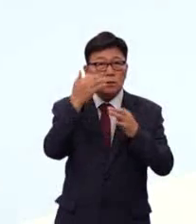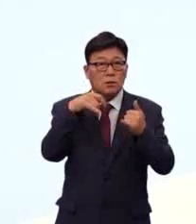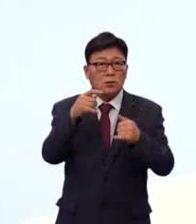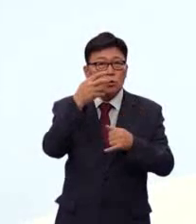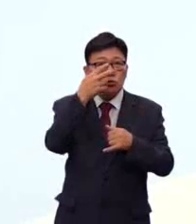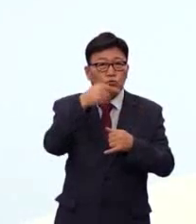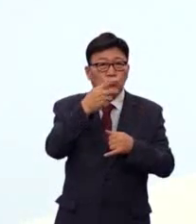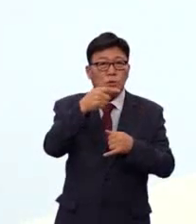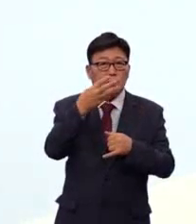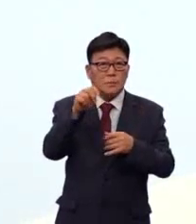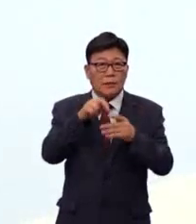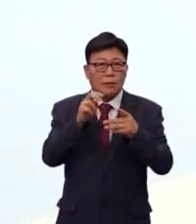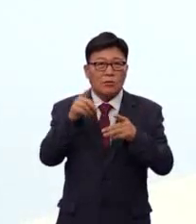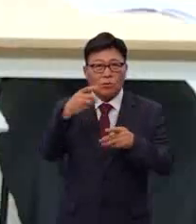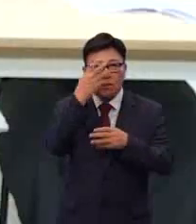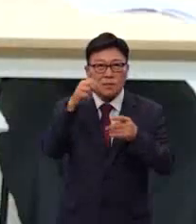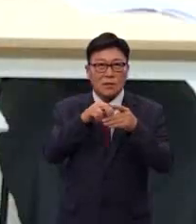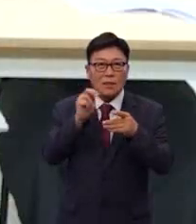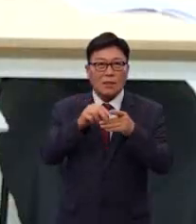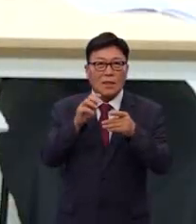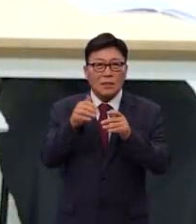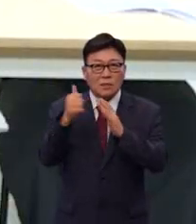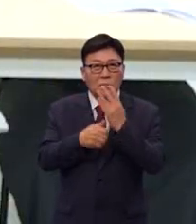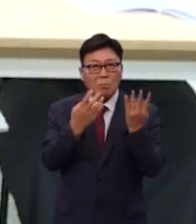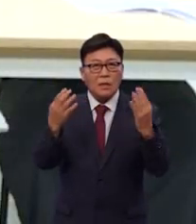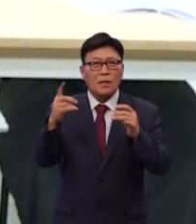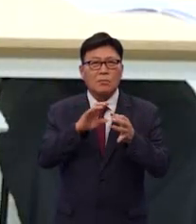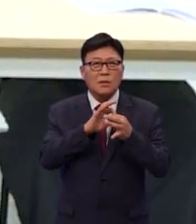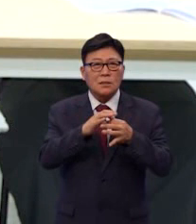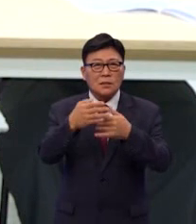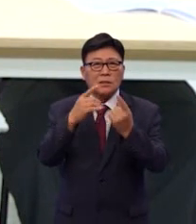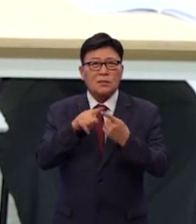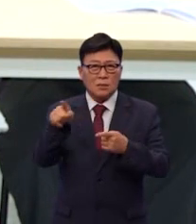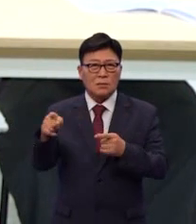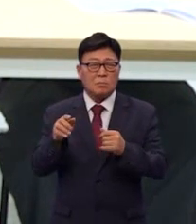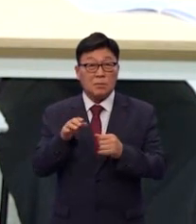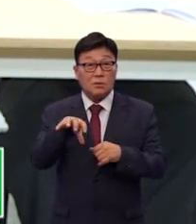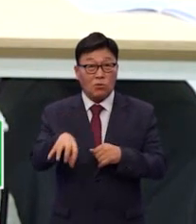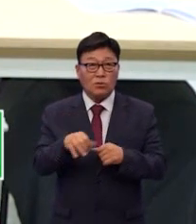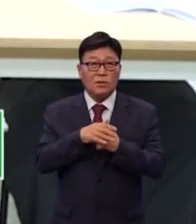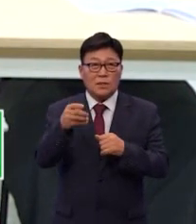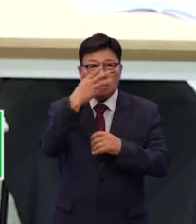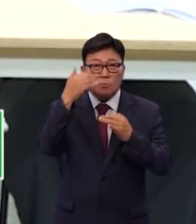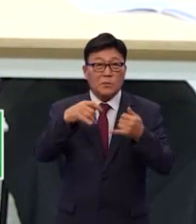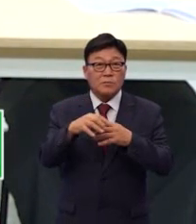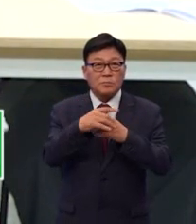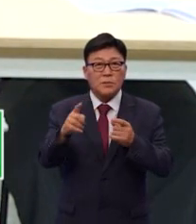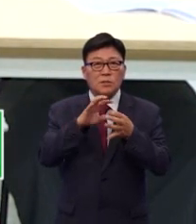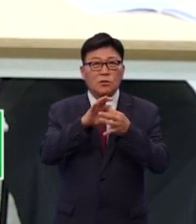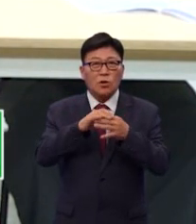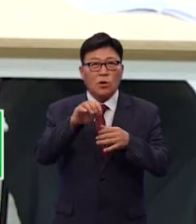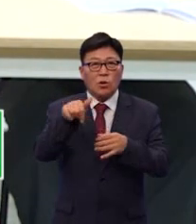청년 두드림센터와 청년센터 실패 박람회가 진행되고 있는 바로 이곳이죠. 청년 커뮤니티 공간,